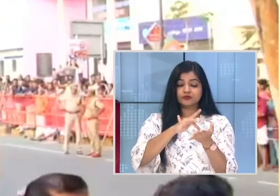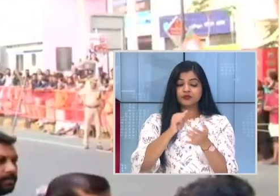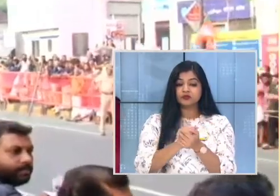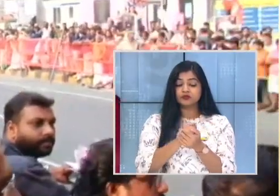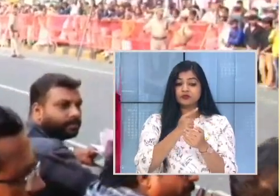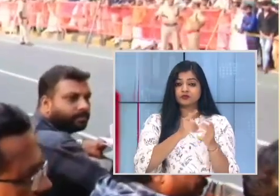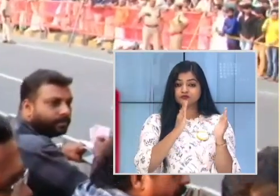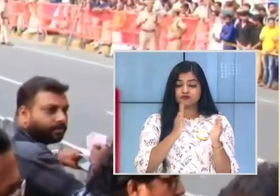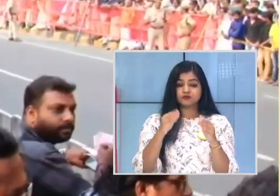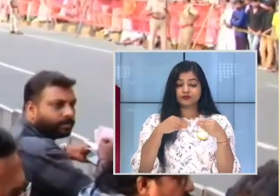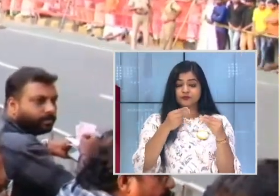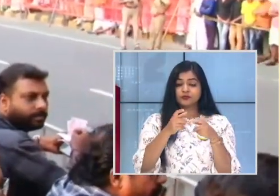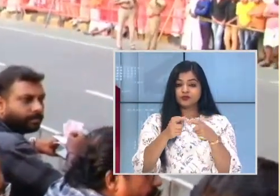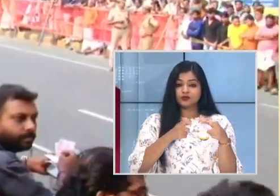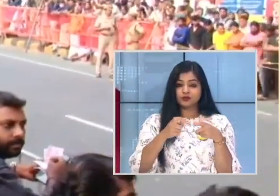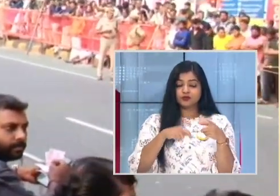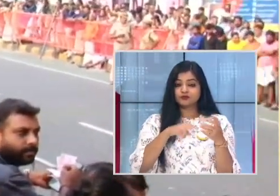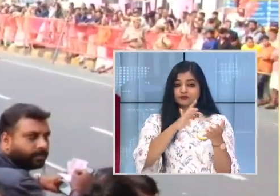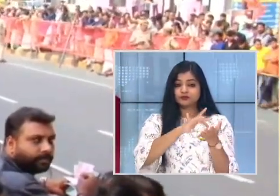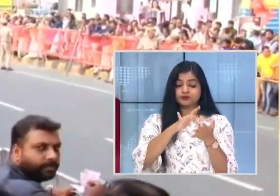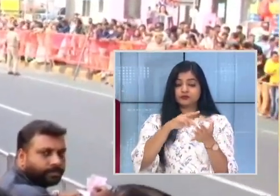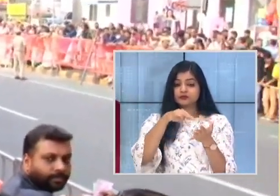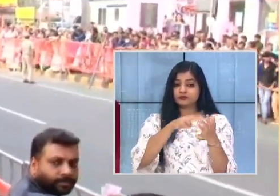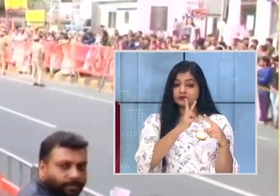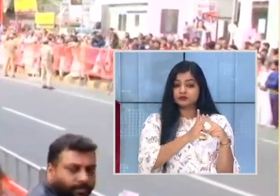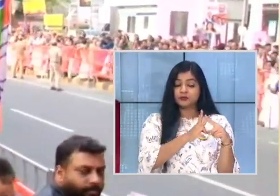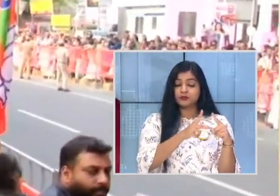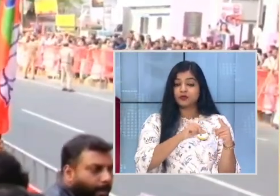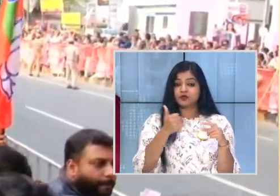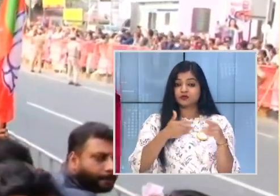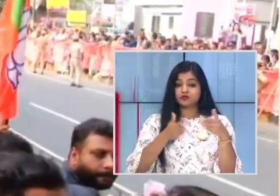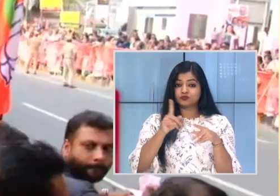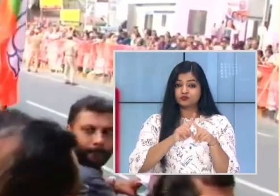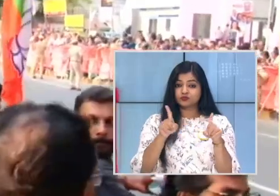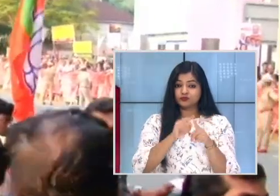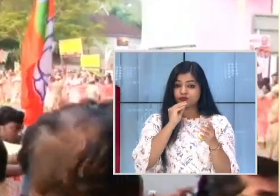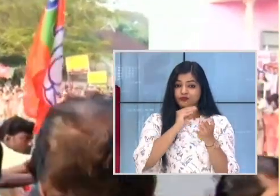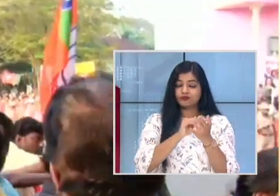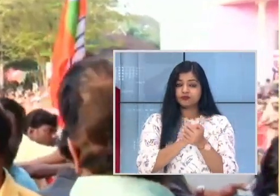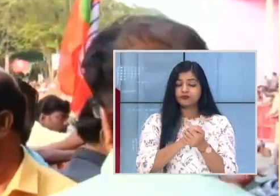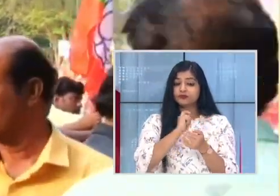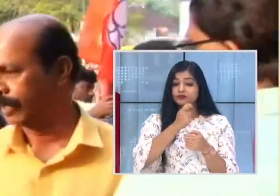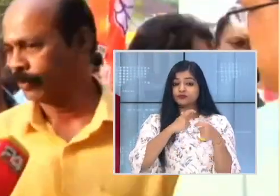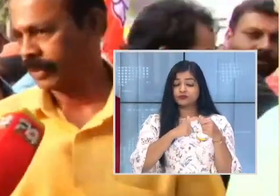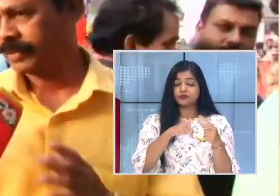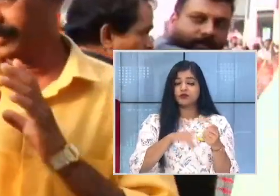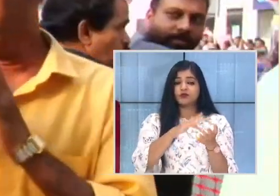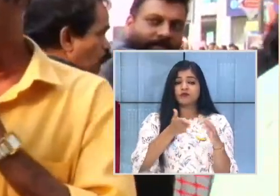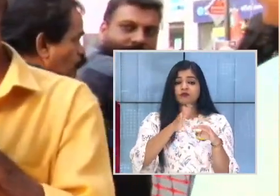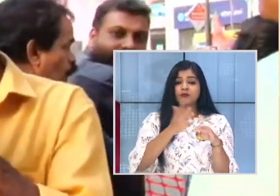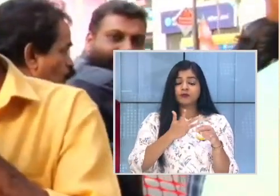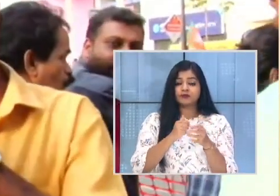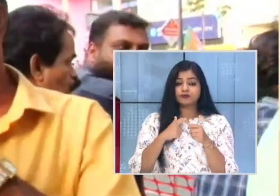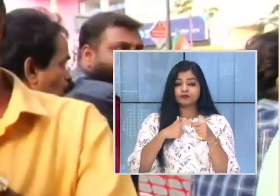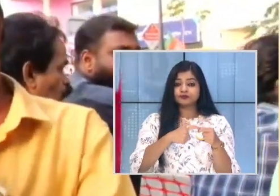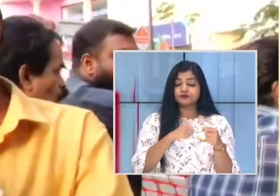ഓരോ ഭാഗം നിയന്ത്രിച്ച് പറഞ്ഞു കൊടുത്തിട്ടുണ്ട്. അവിടെ മാത്രമാണ് നിൽക്കുകയും ചെയ്യേണ്ടത്. ചേട്ടാ, നിങ്ങളൊക്കെ എവിടുന്ന് വരുന്ന ആൾക്കാർ? ഒരുപാട് നേരമായിട്ട് ആലുവ.